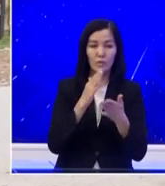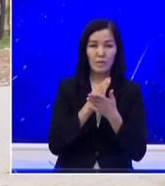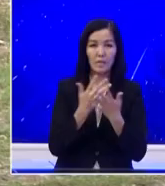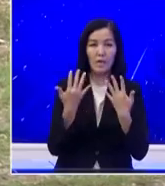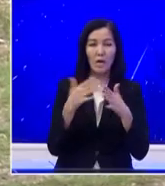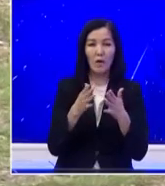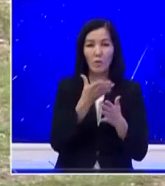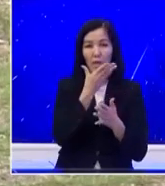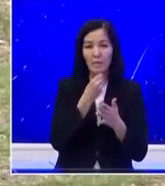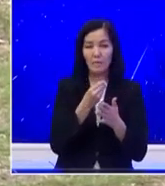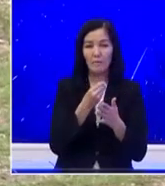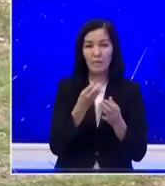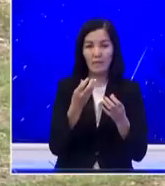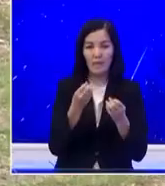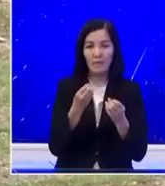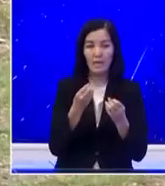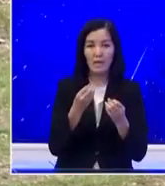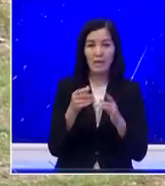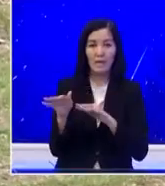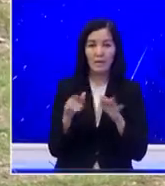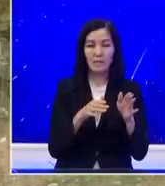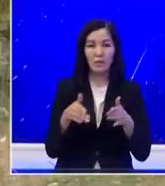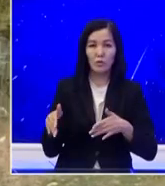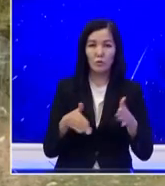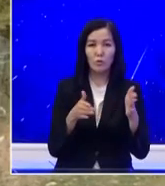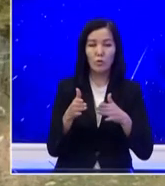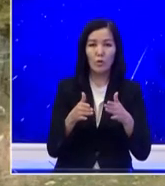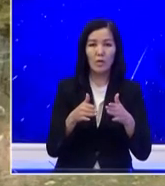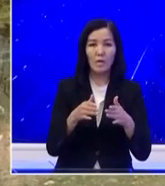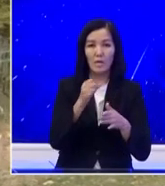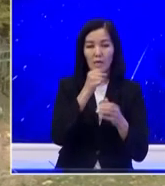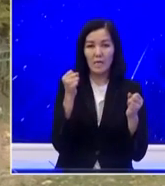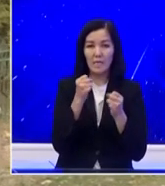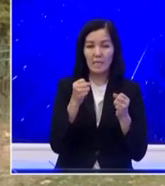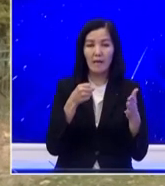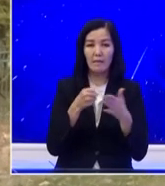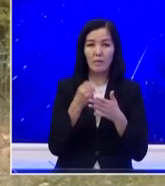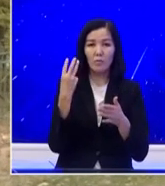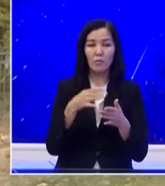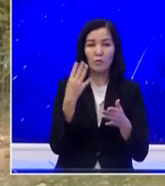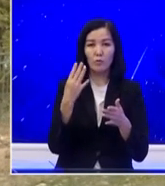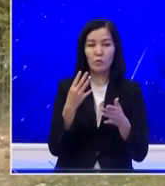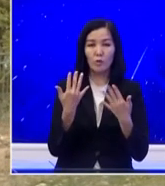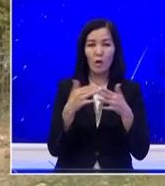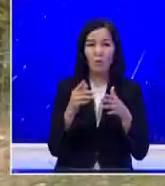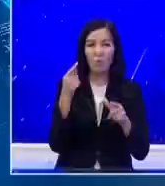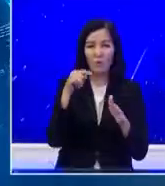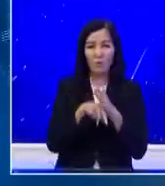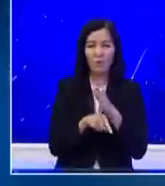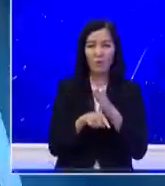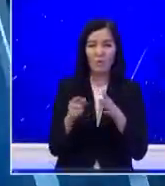Ауыл ажарын аша түсетін тағы бір шаруа жол. Алғашқы қар түскенше 34 ауыл ішілік жолдар